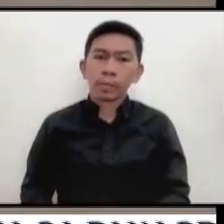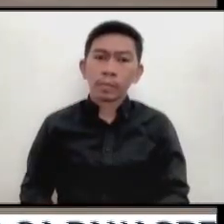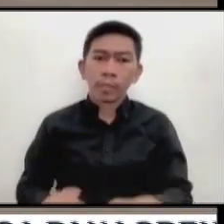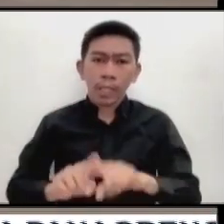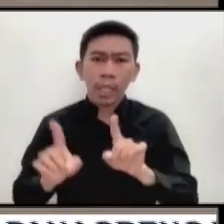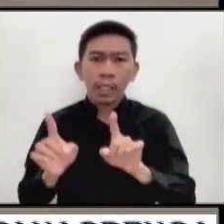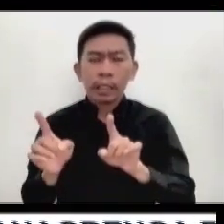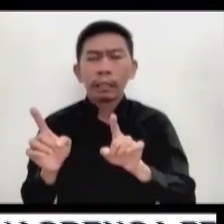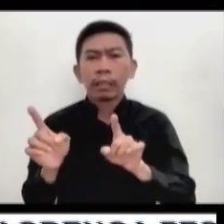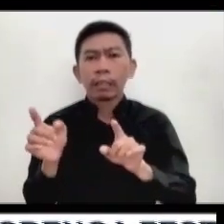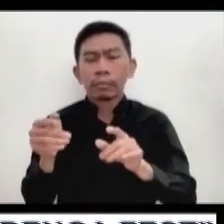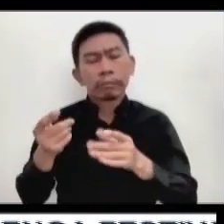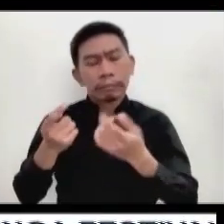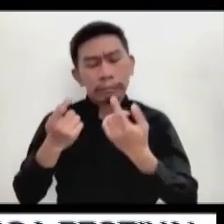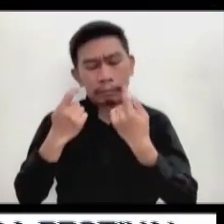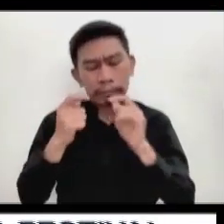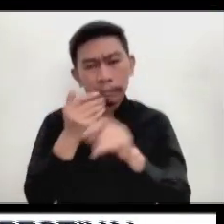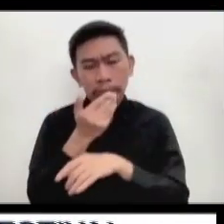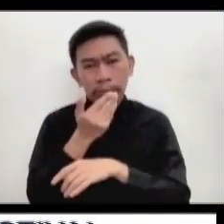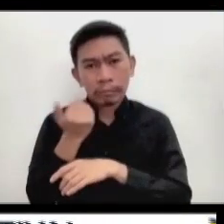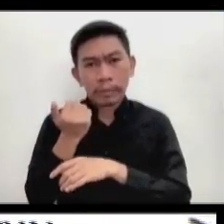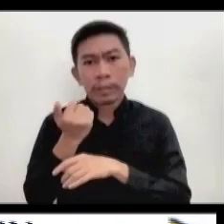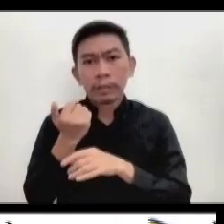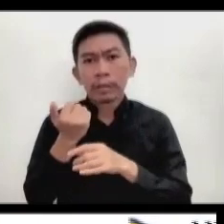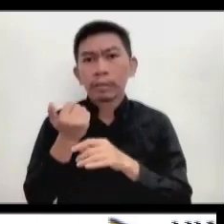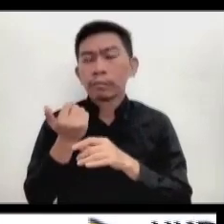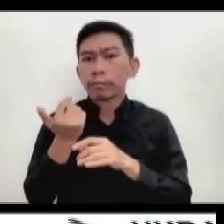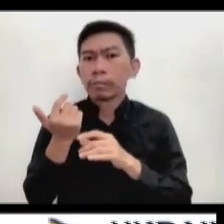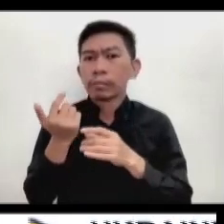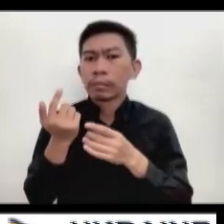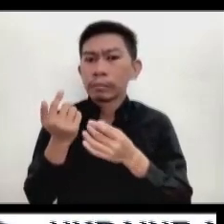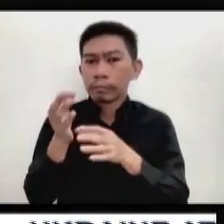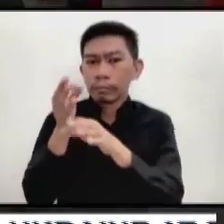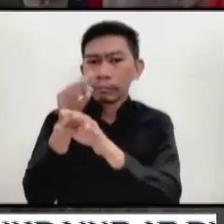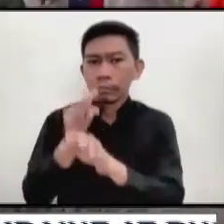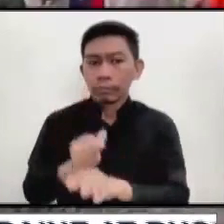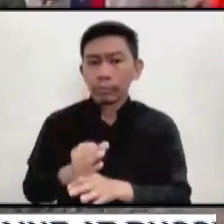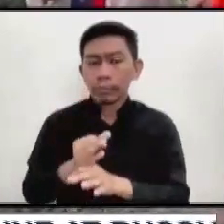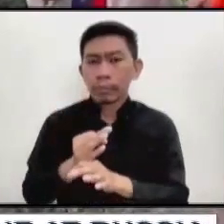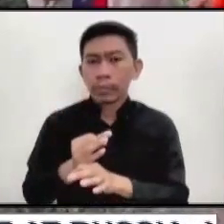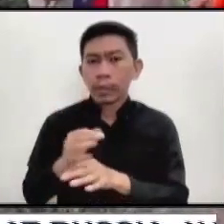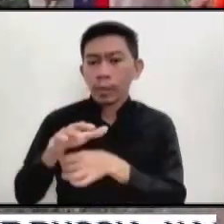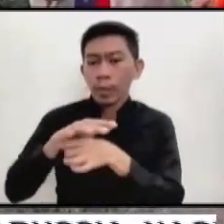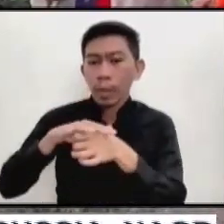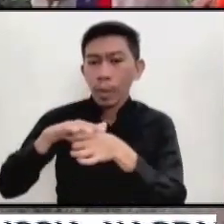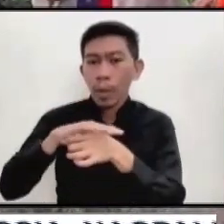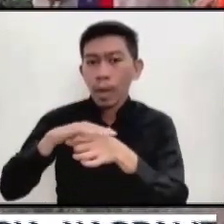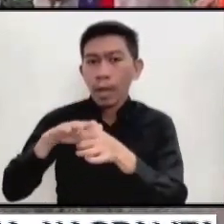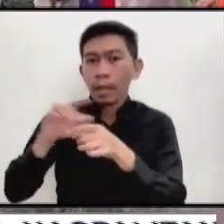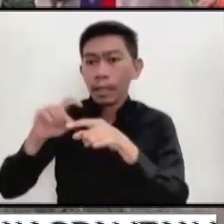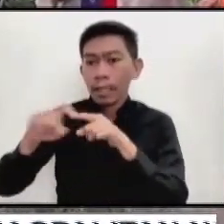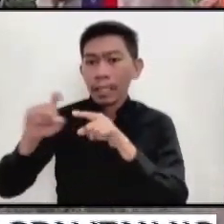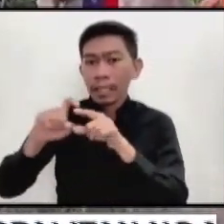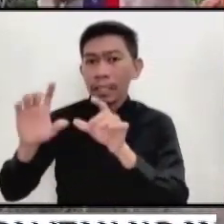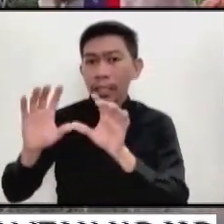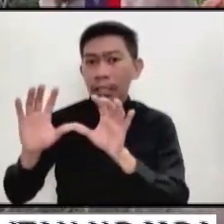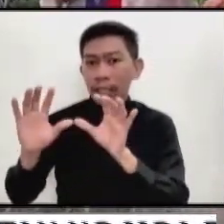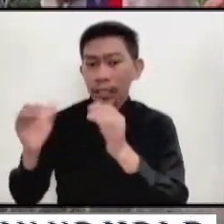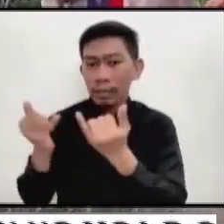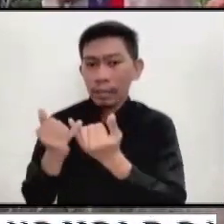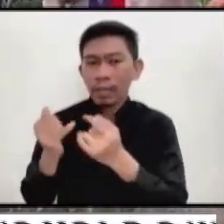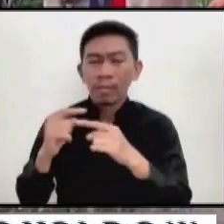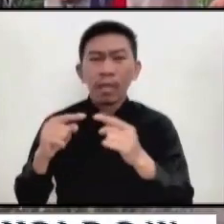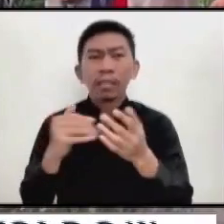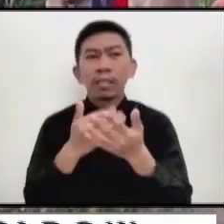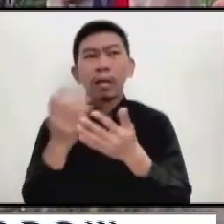ng aming local of electric cooperative. May mga lang talaga, mga barangay, especially yung mga isolated na barangay, yun